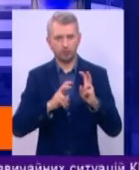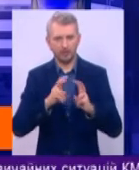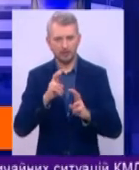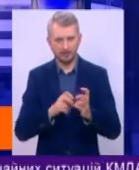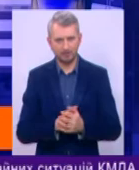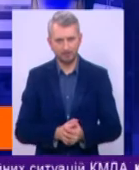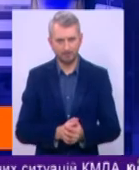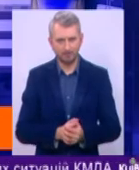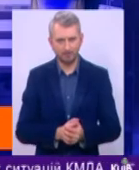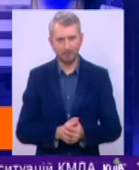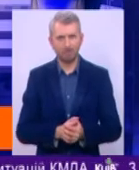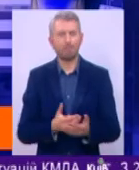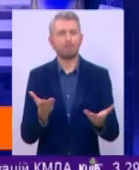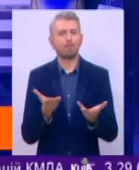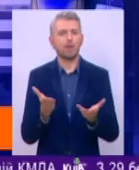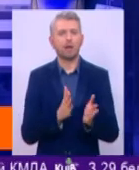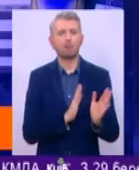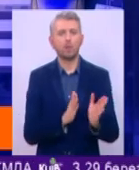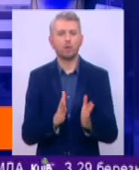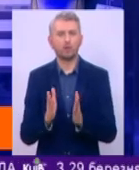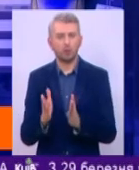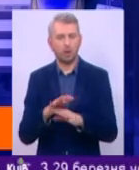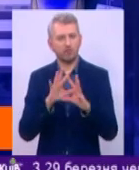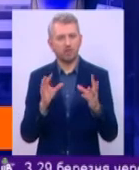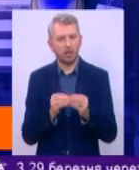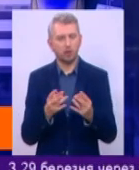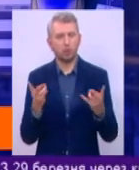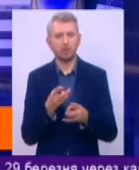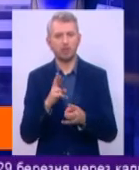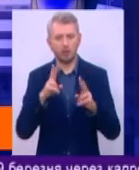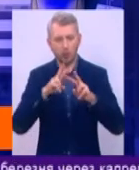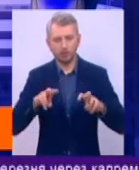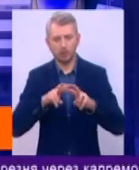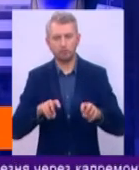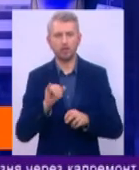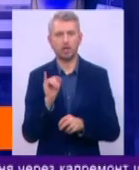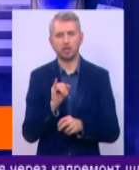Угу. Яка процедура взагалі необхідна для розслідування та